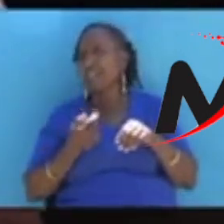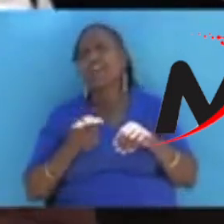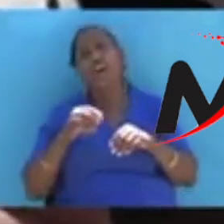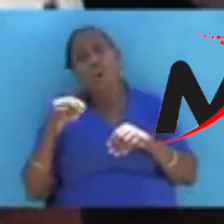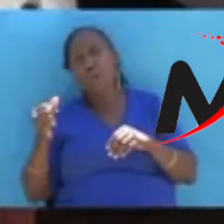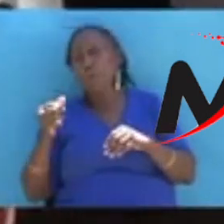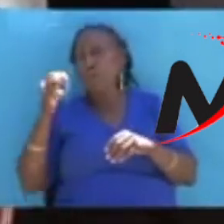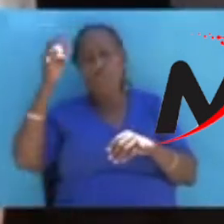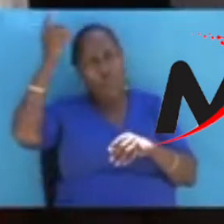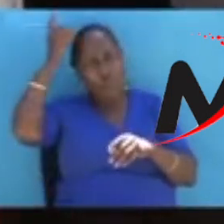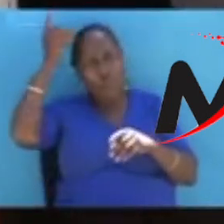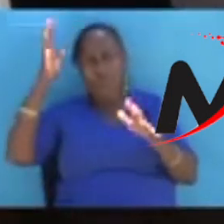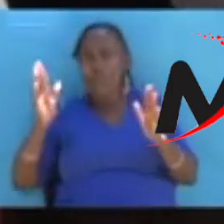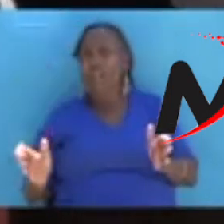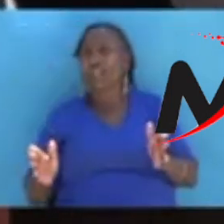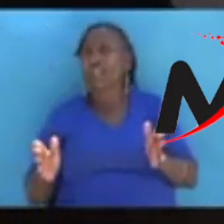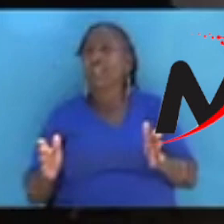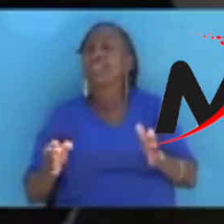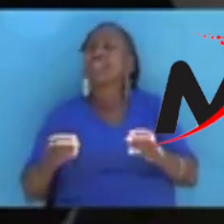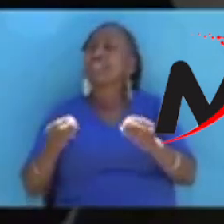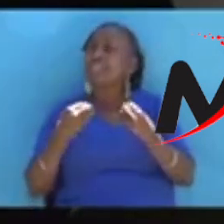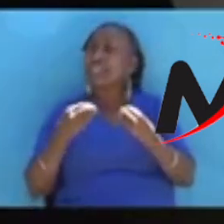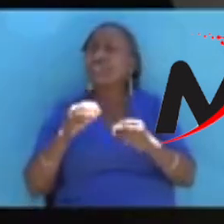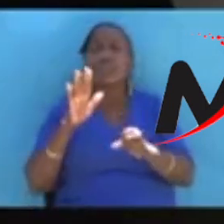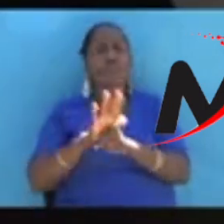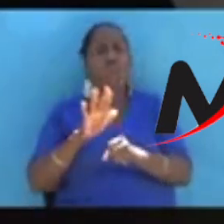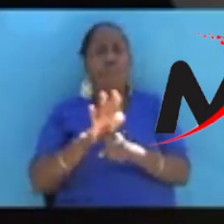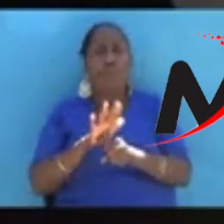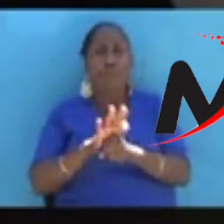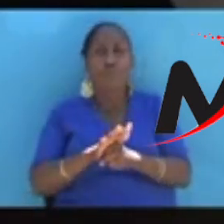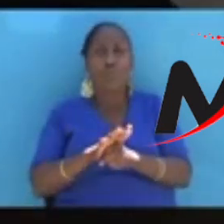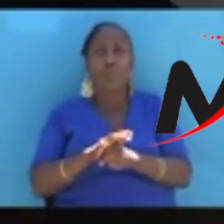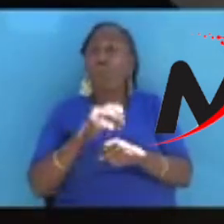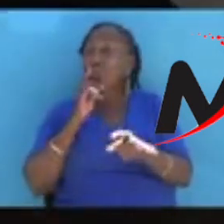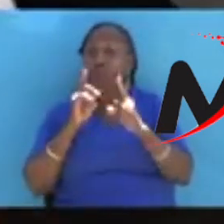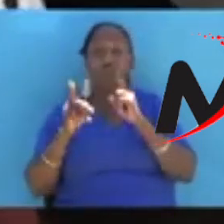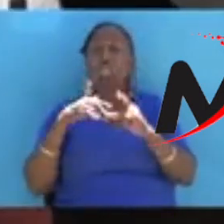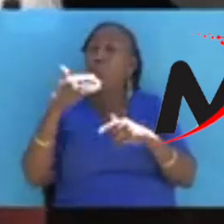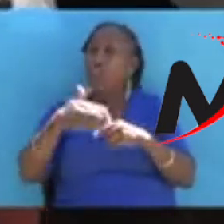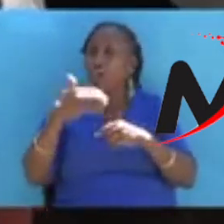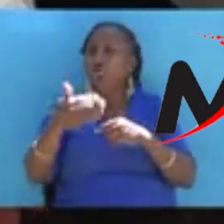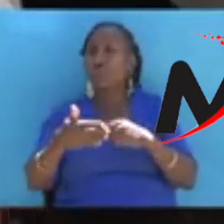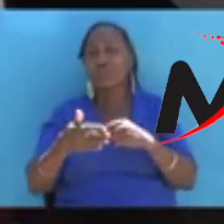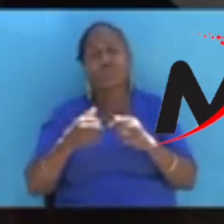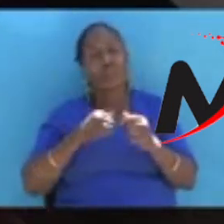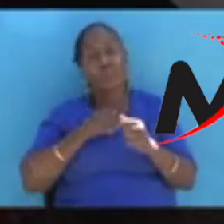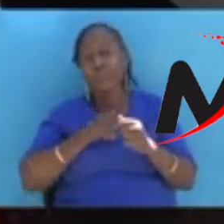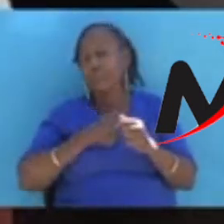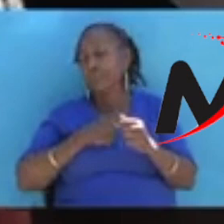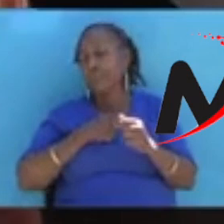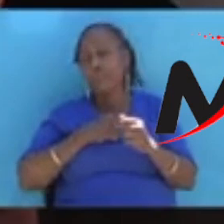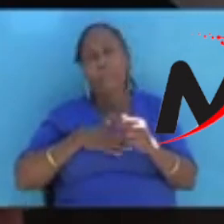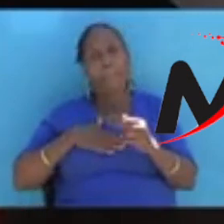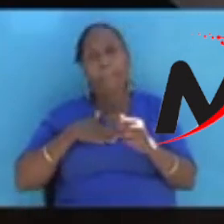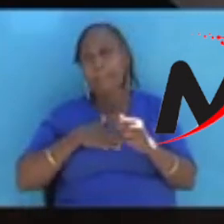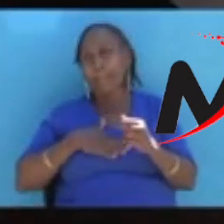wana mahitaji mengi sana ambayo kila siku tunaongelea. Kwa hivyo sisi tunakuomba kama President